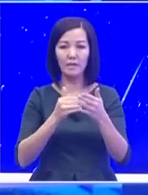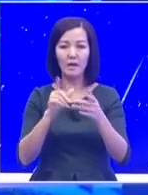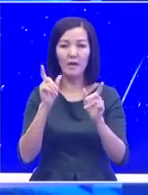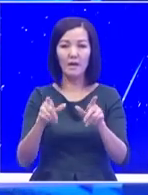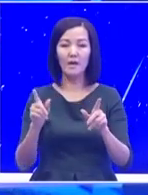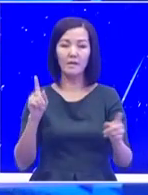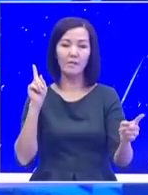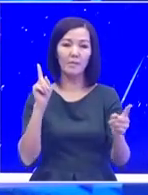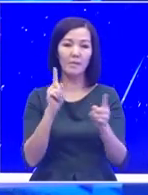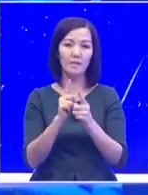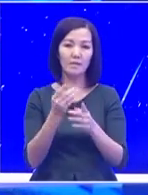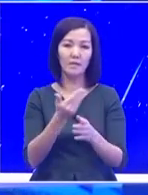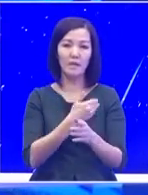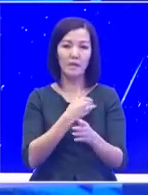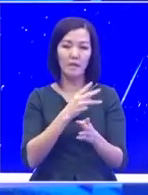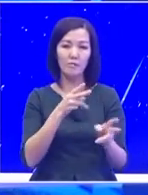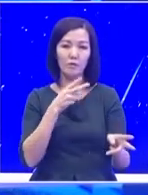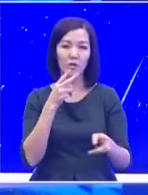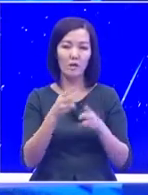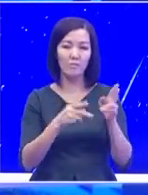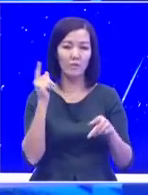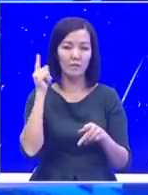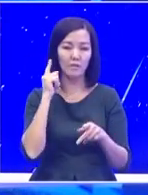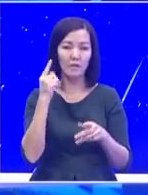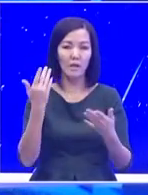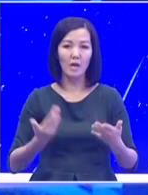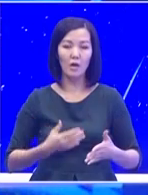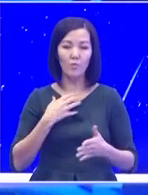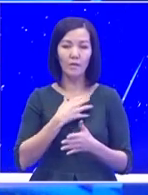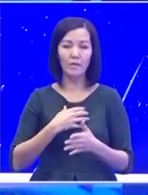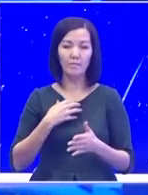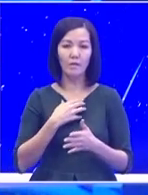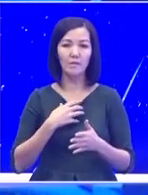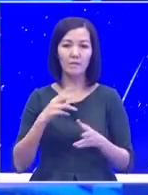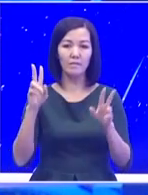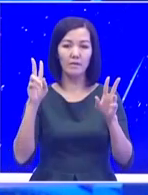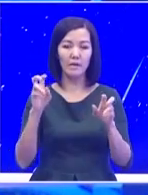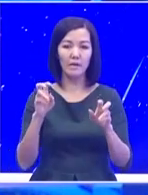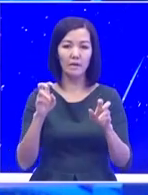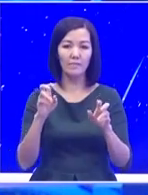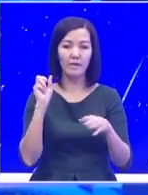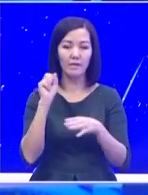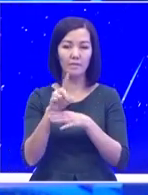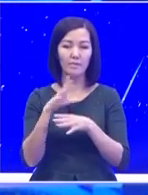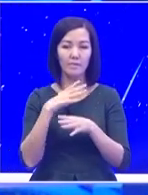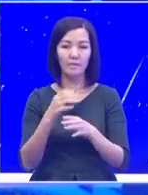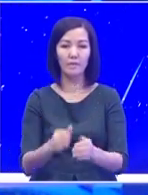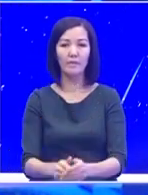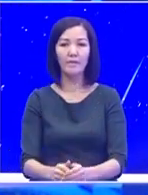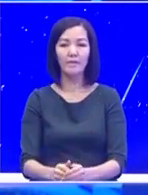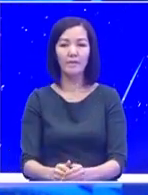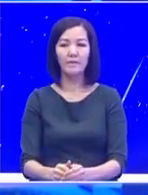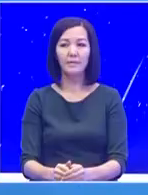келген тұрғындардың талап тілегін тыңдады, әлеуметтік маңызды мәселелерді түртіп алып, жауаптыларға нұсқау тапсырма берді.